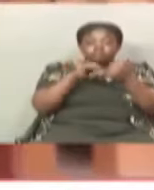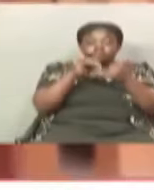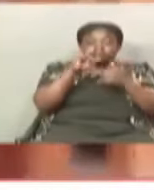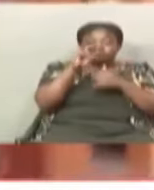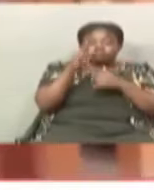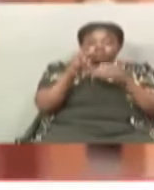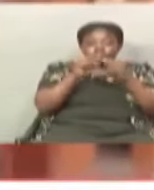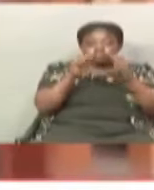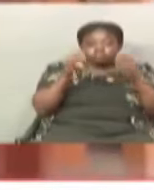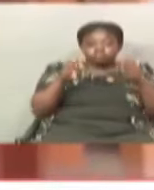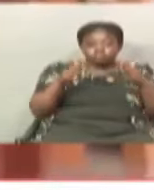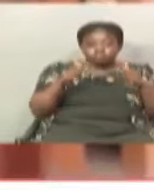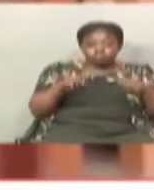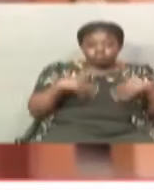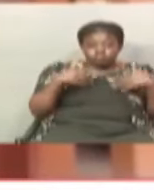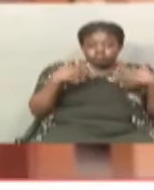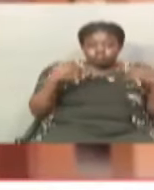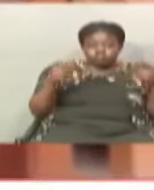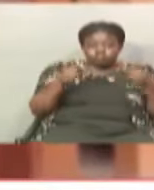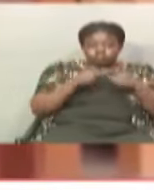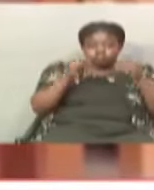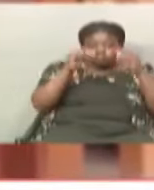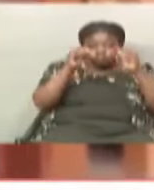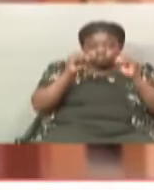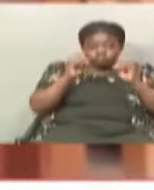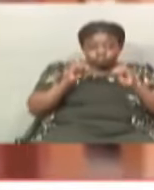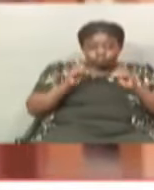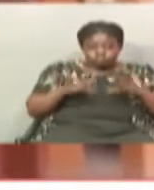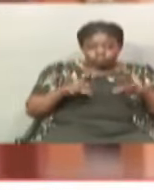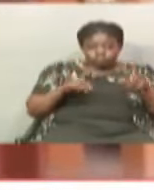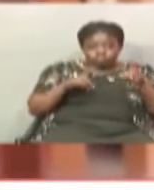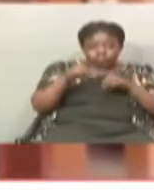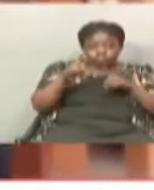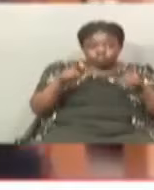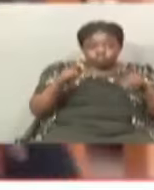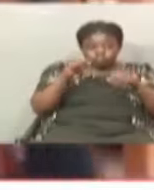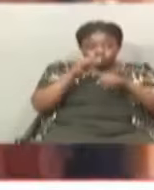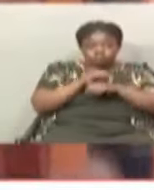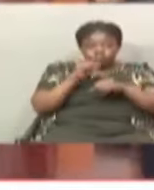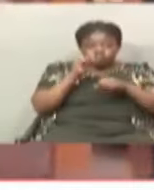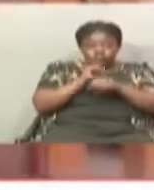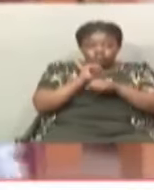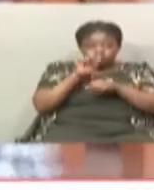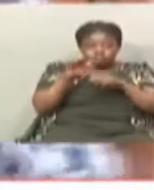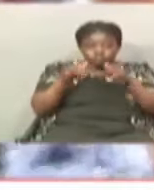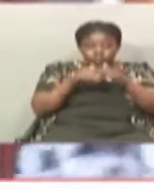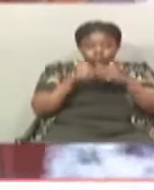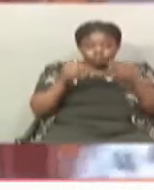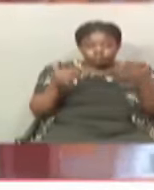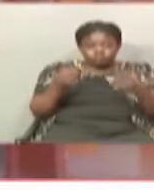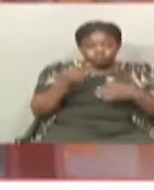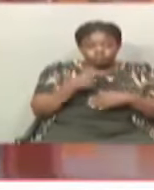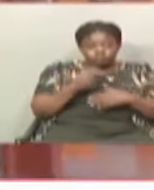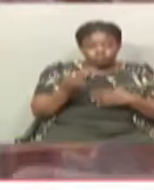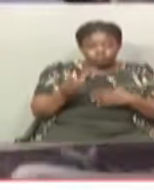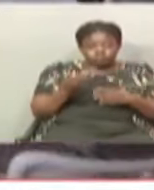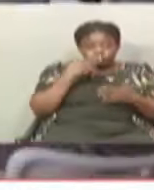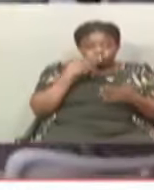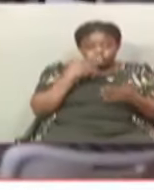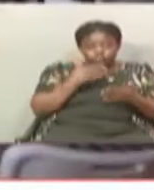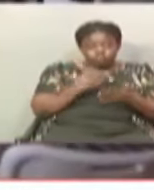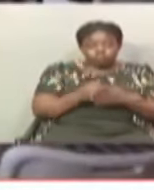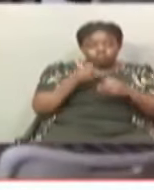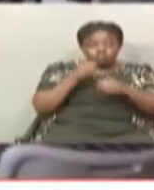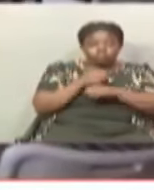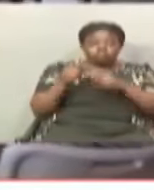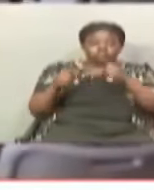grade yesanyu yingi mwebazanya abasomesa mwebaza directors mwebaza abakozi bonna aba St Patrick bange ene somero nungi